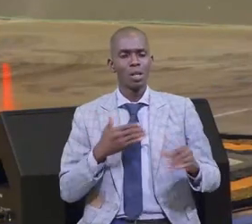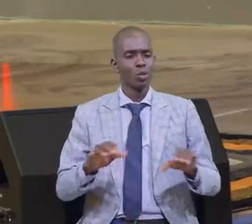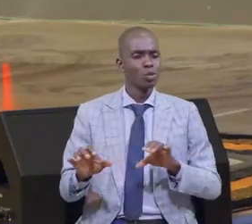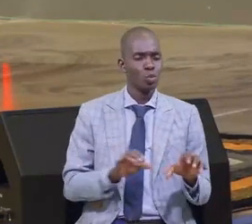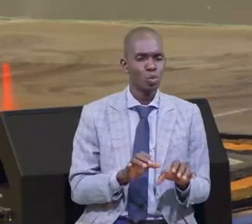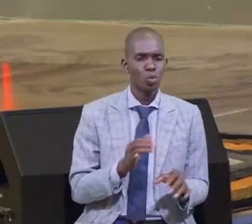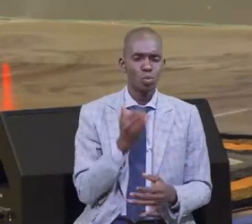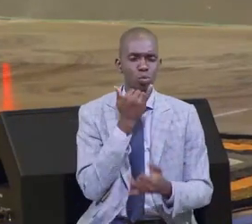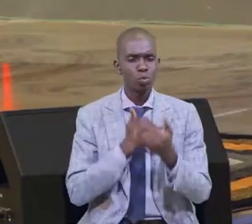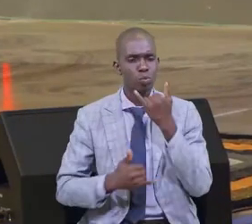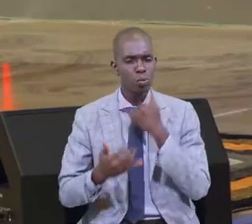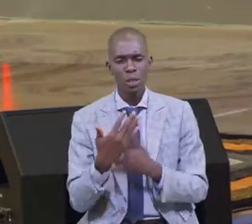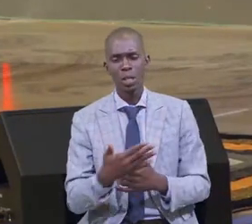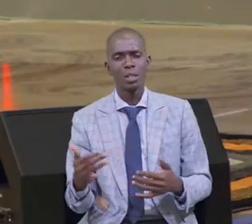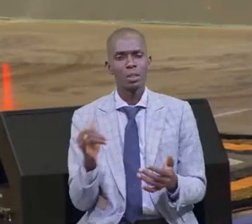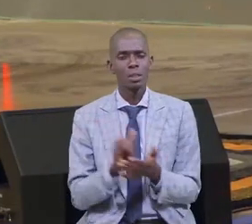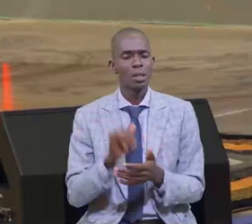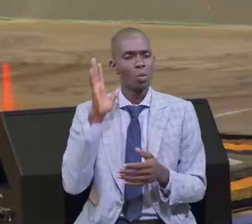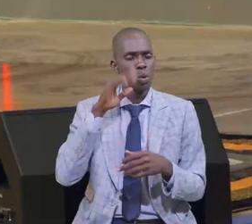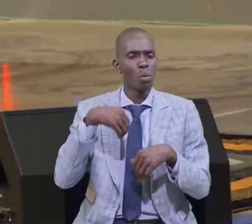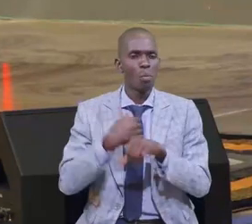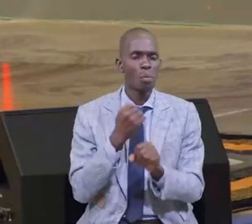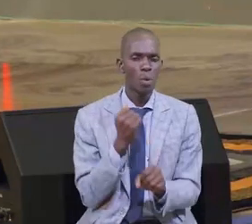vie et aller faire des choses